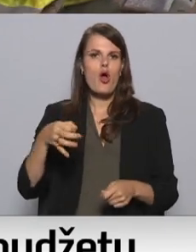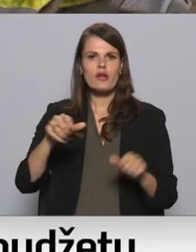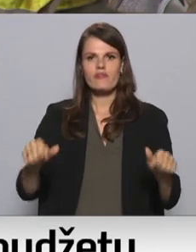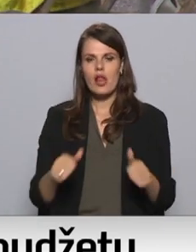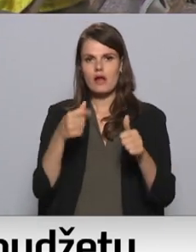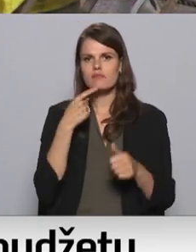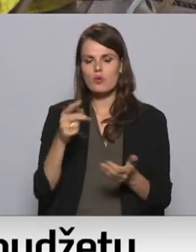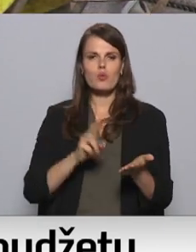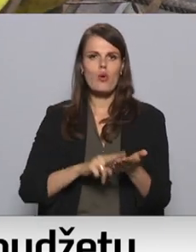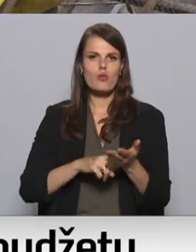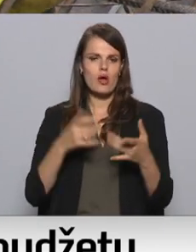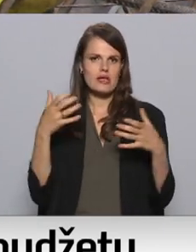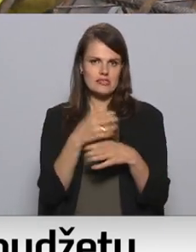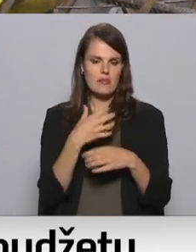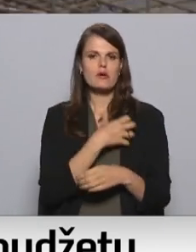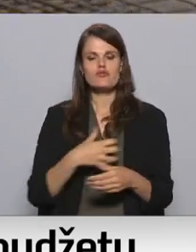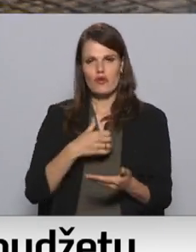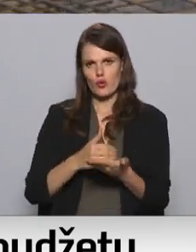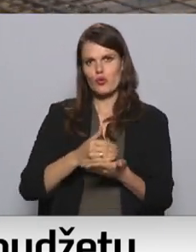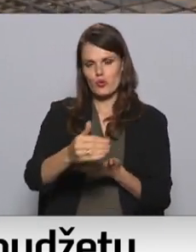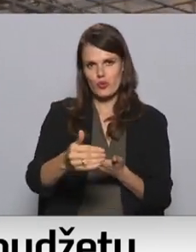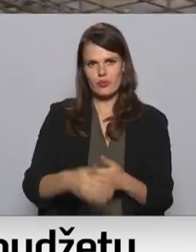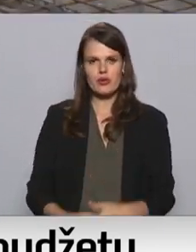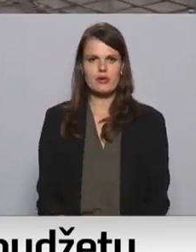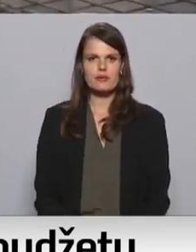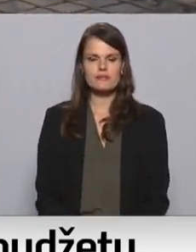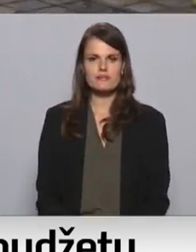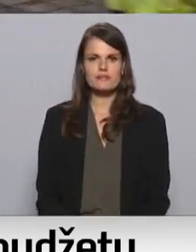vienlaiks uzsverot, ka nodokļu samazināšana jāturpina. Māris Kluga, Latvijas televīzija.